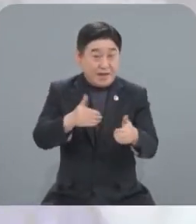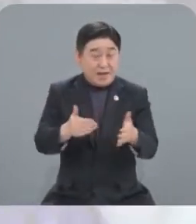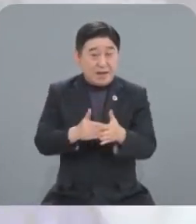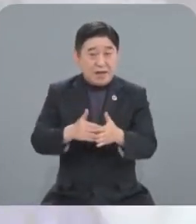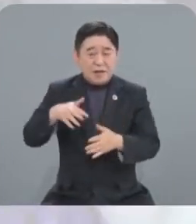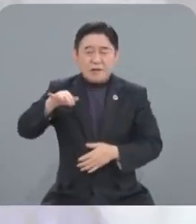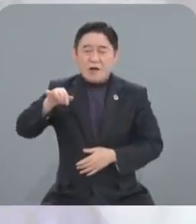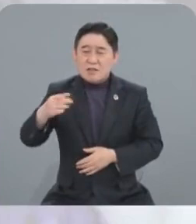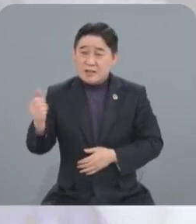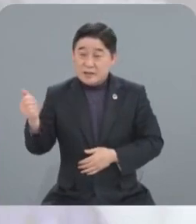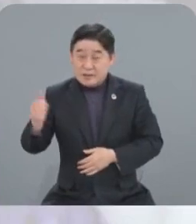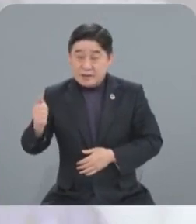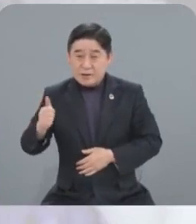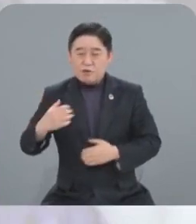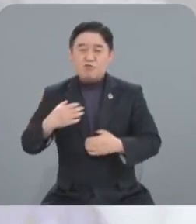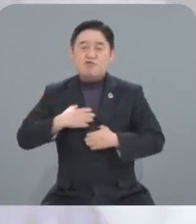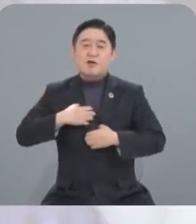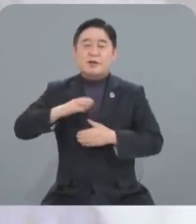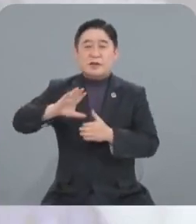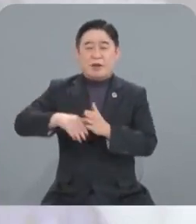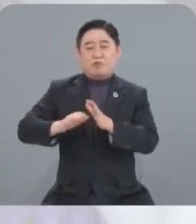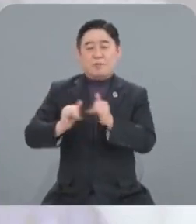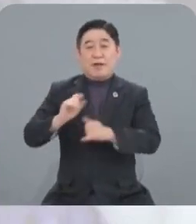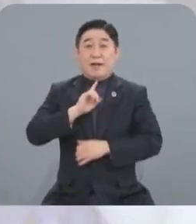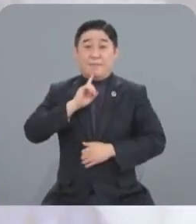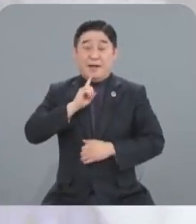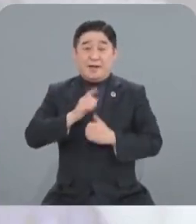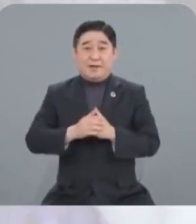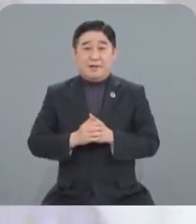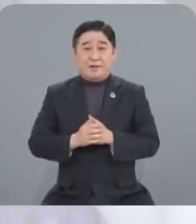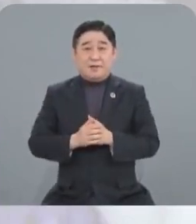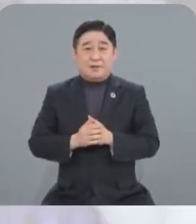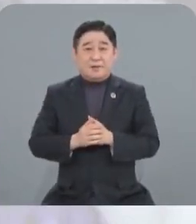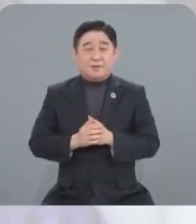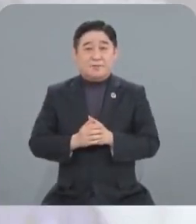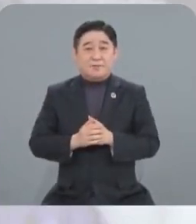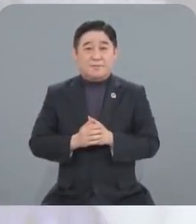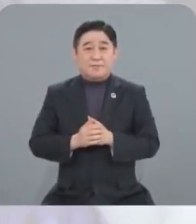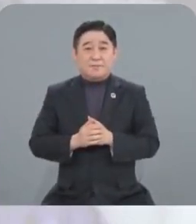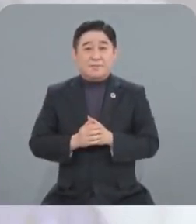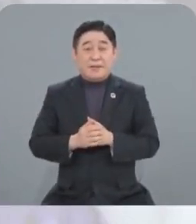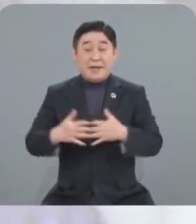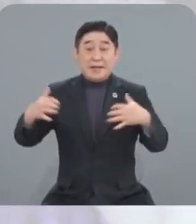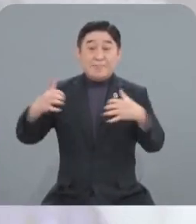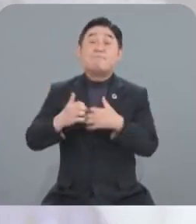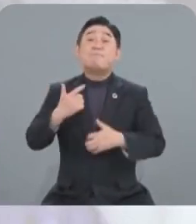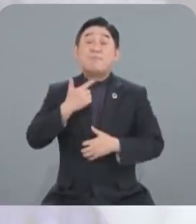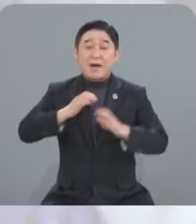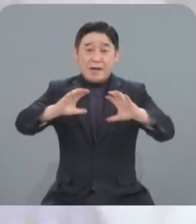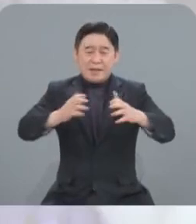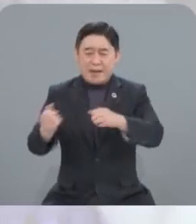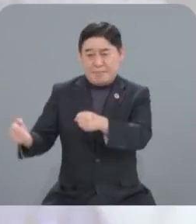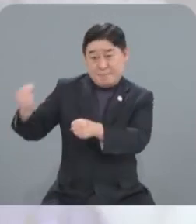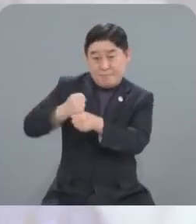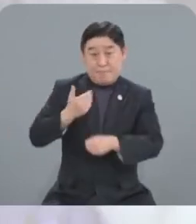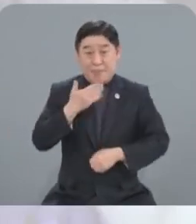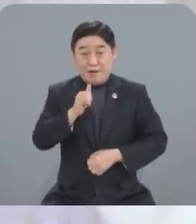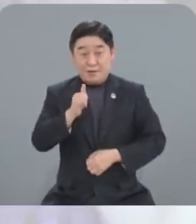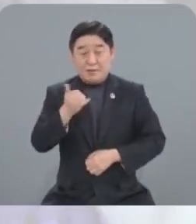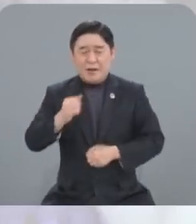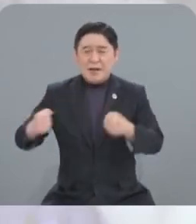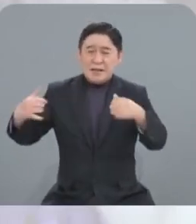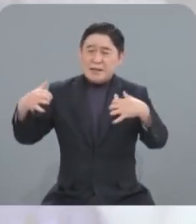철 치 원 위기의 순간에 국민에게 이렇게 말했습니다 싸 어번 나라는 다시 일어나도